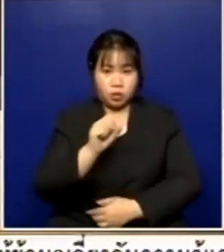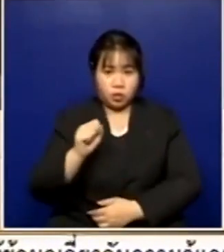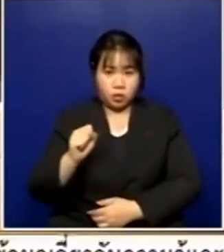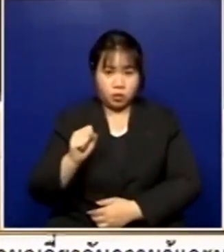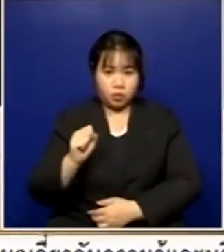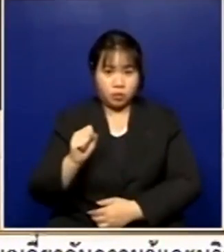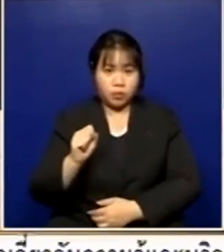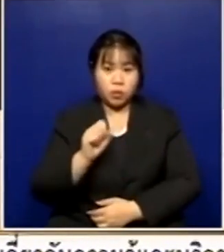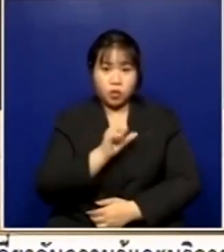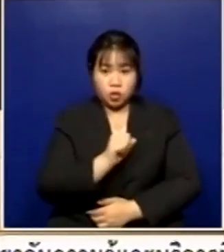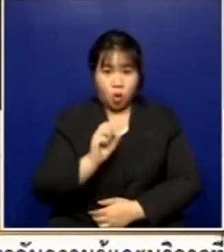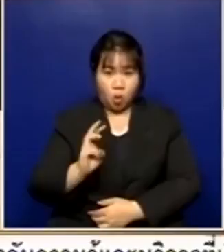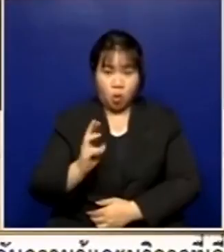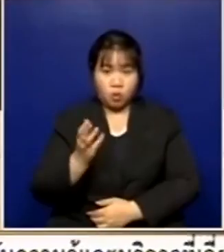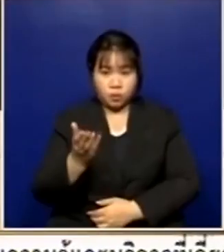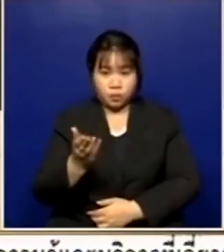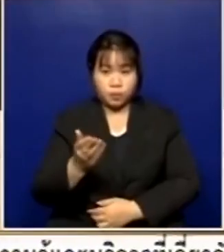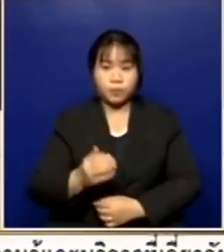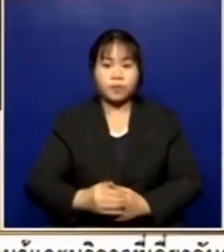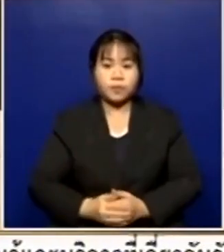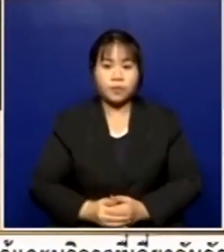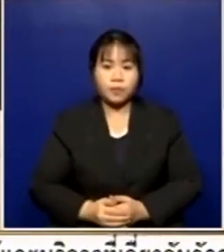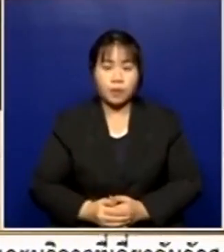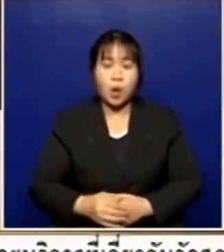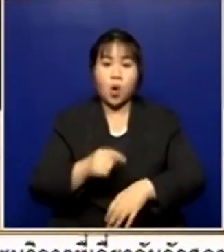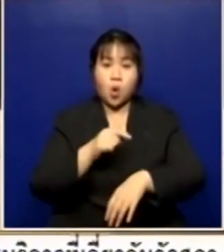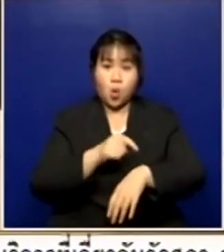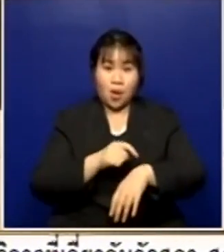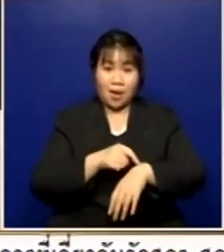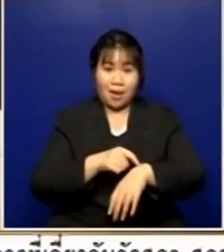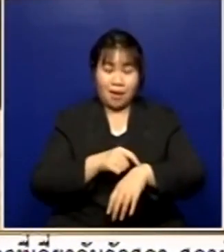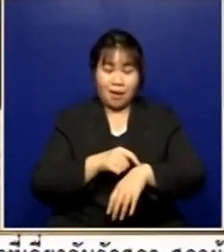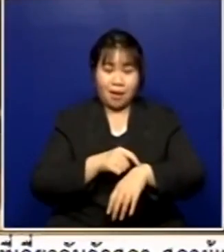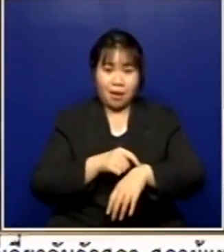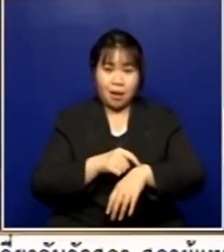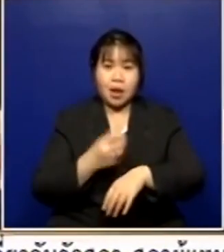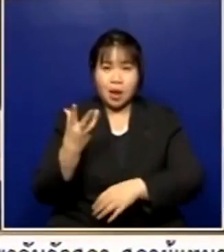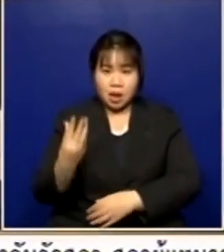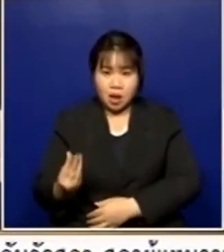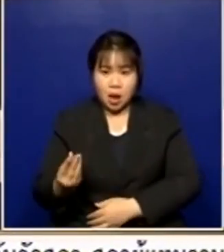ผมขอเรียนกำหนดเวลาที่เหลือของ